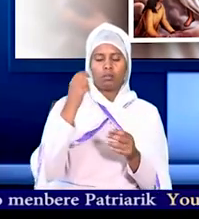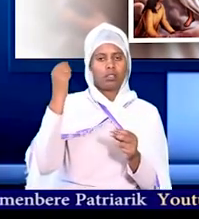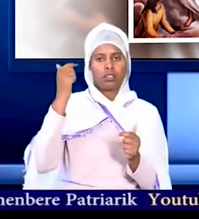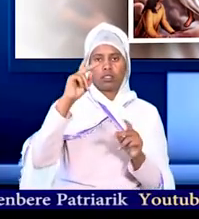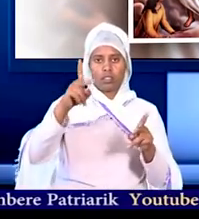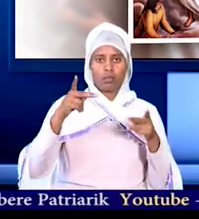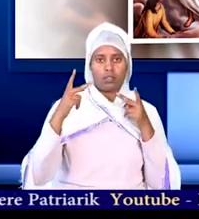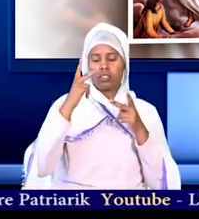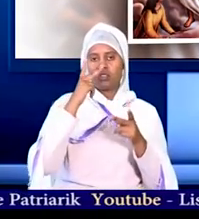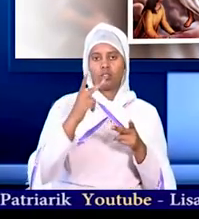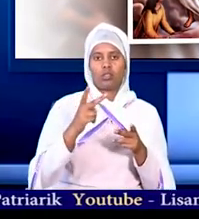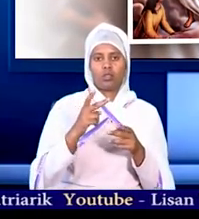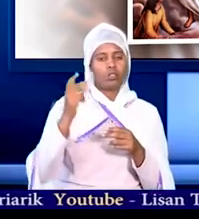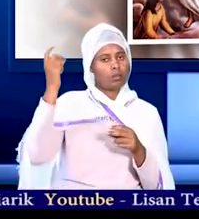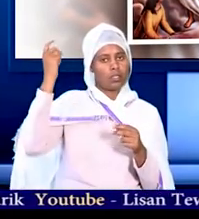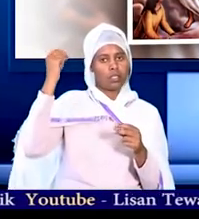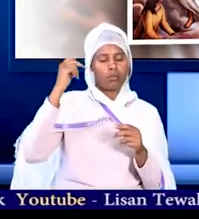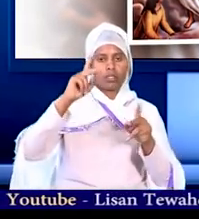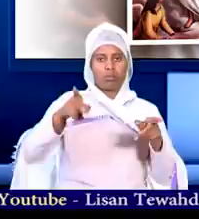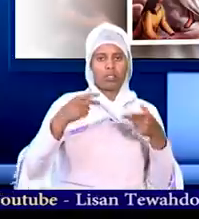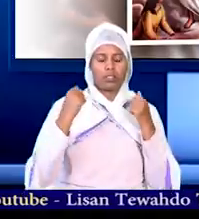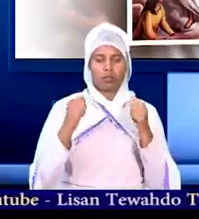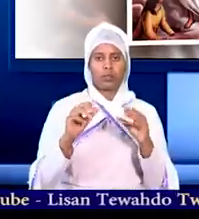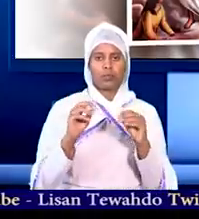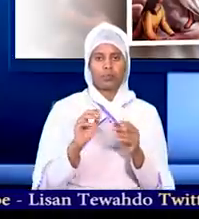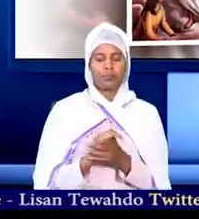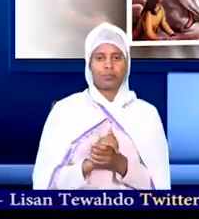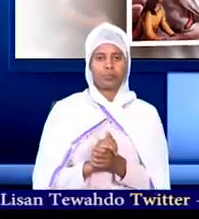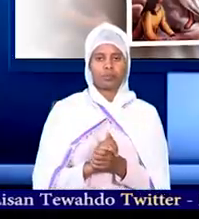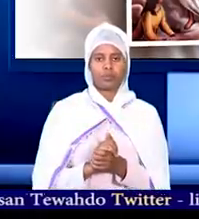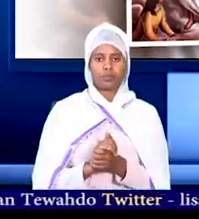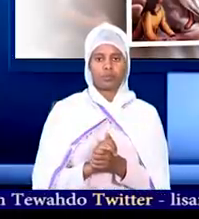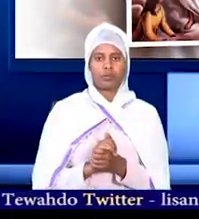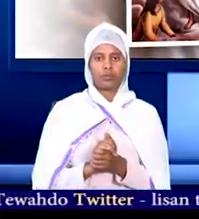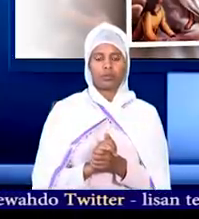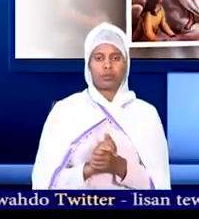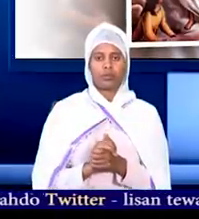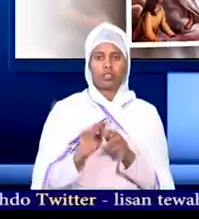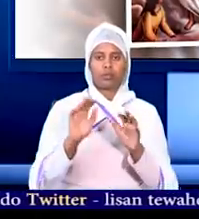ኣብዚ በፂሒልና ንድሕሪት ተመሊሽና ናብ ጥንተ ነገሩ ክንምለስ ኢና።